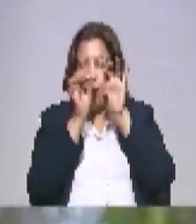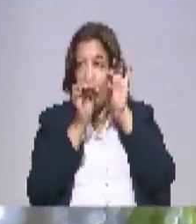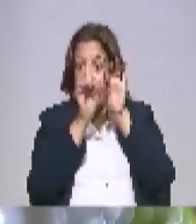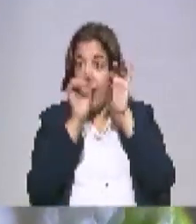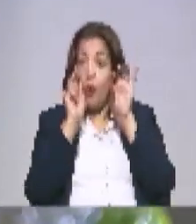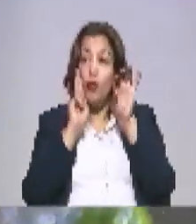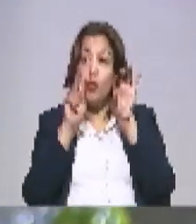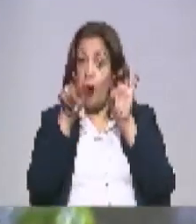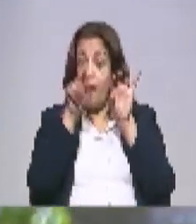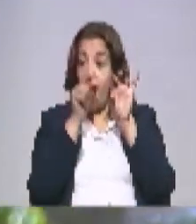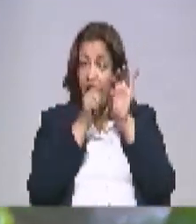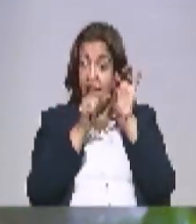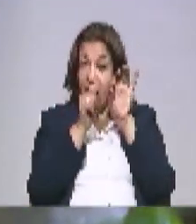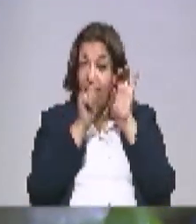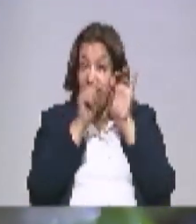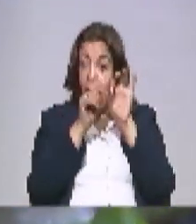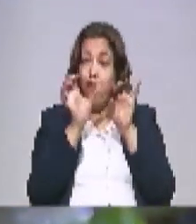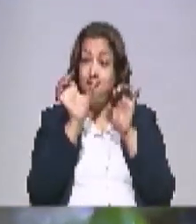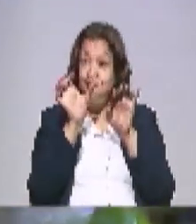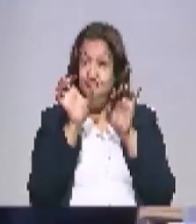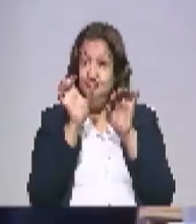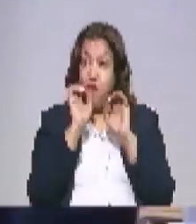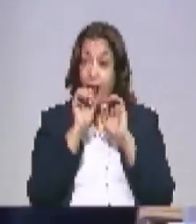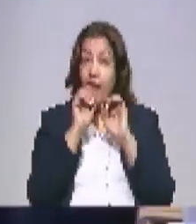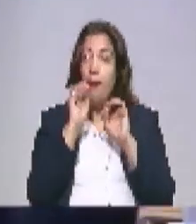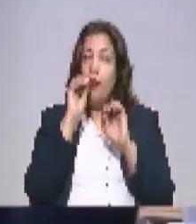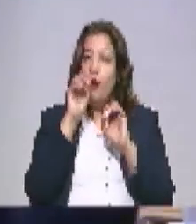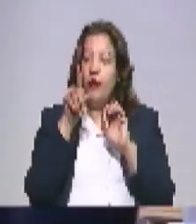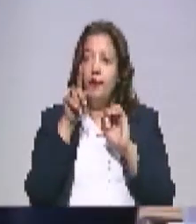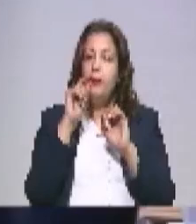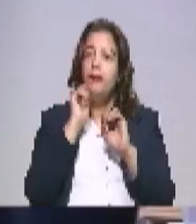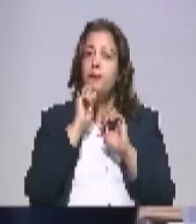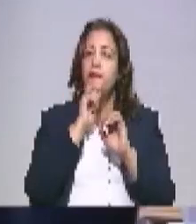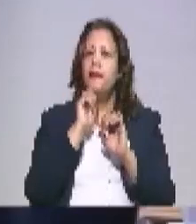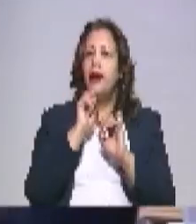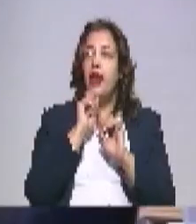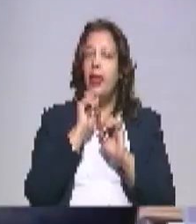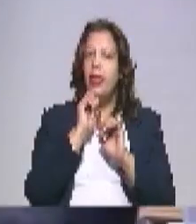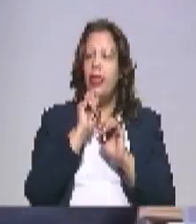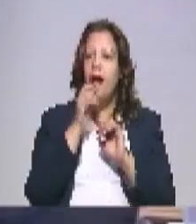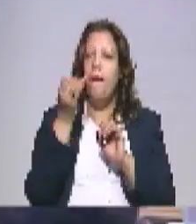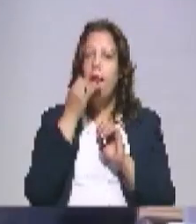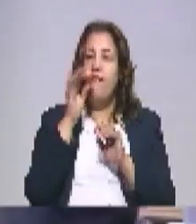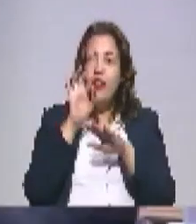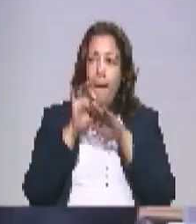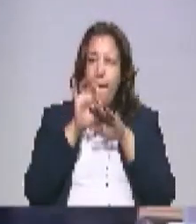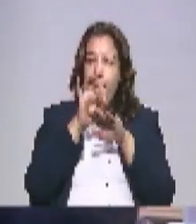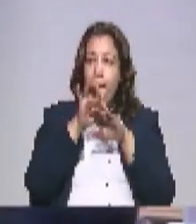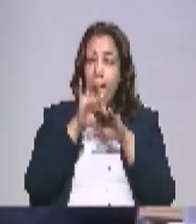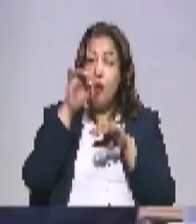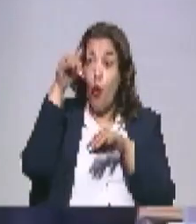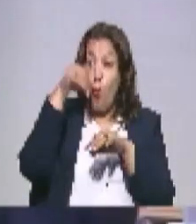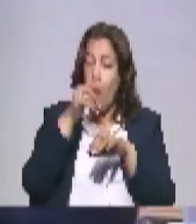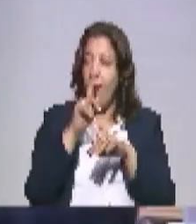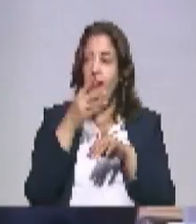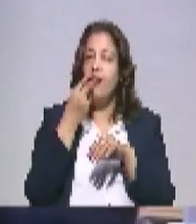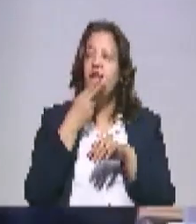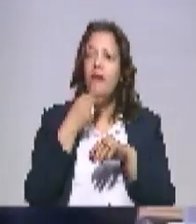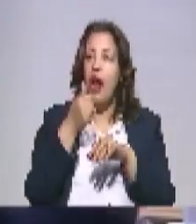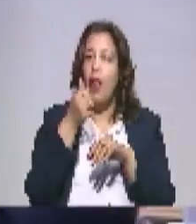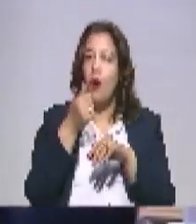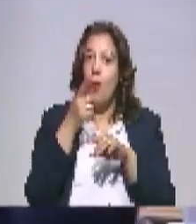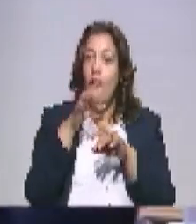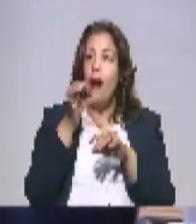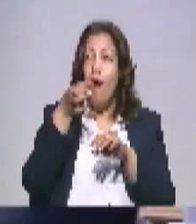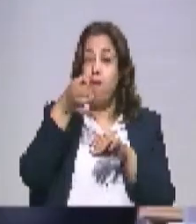معايا عريضه كده، دي بتبقى احنا بنقول عليها نتايه، بتبقى ما فيهاش بذر كتير، هنشوف دلوقتي. اللي بتبقى فتحتها